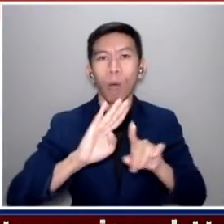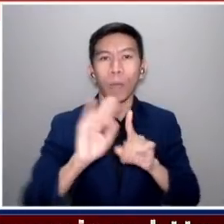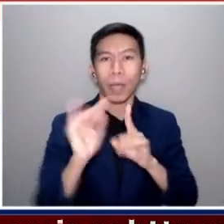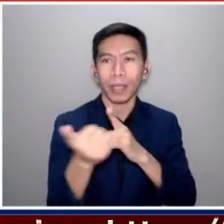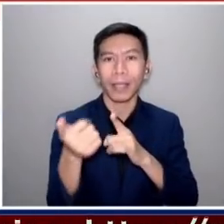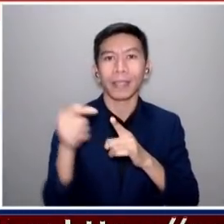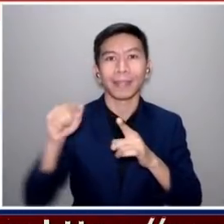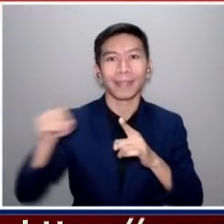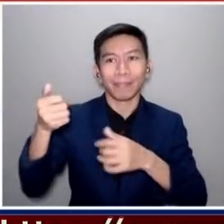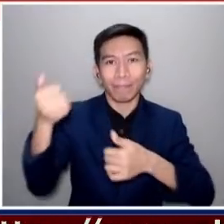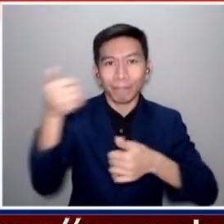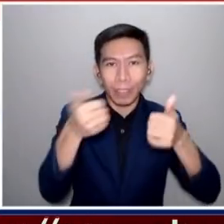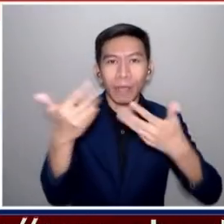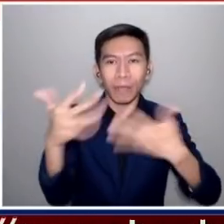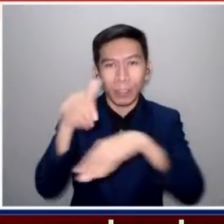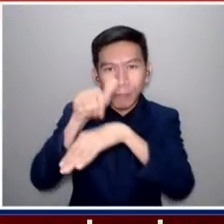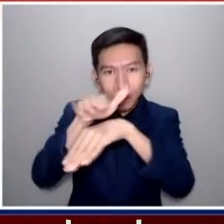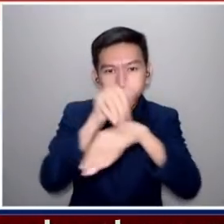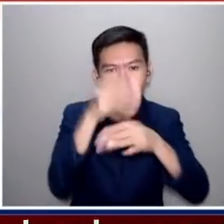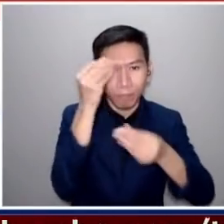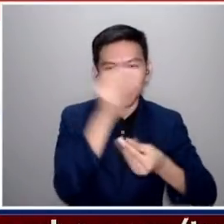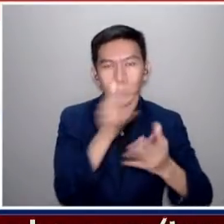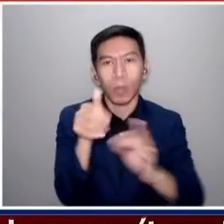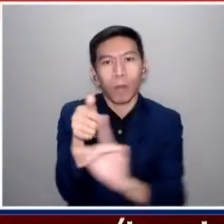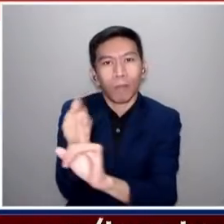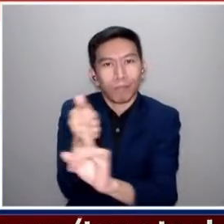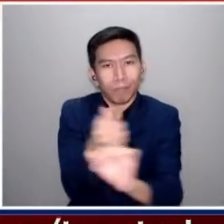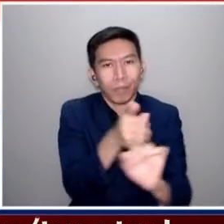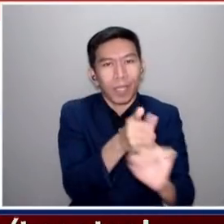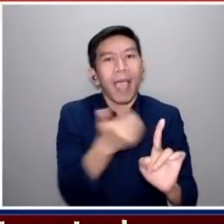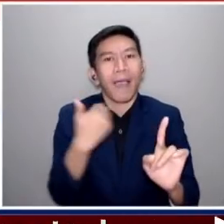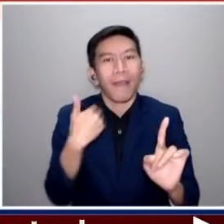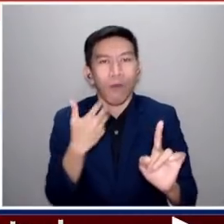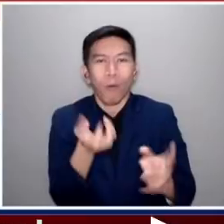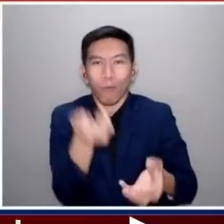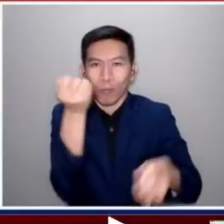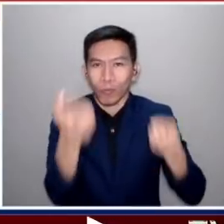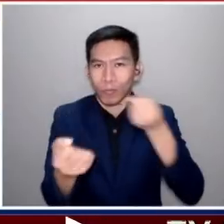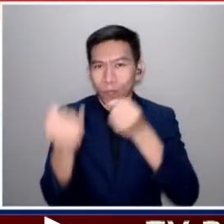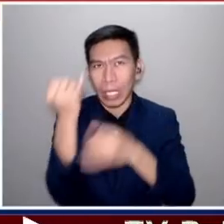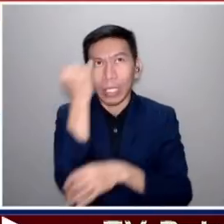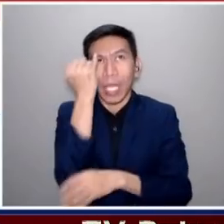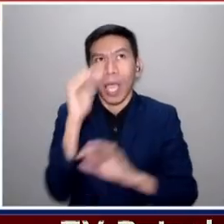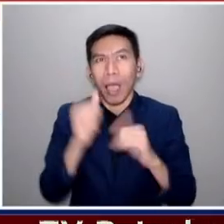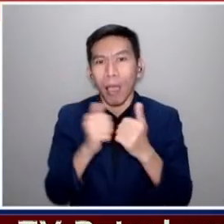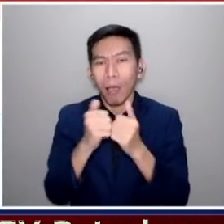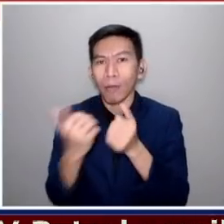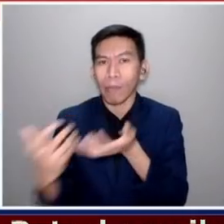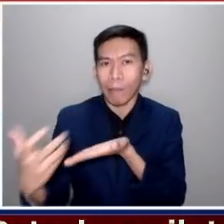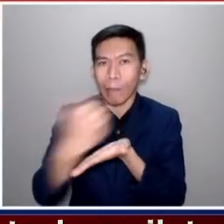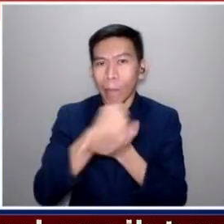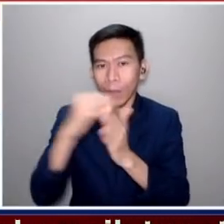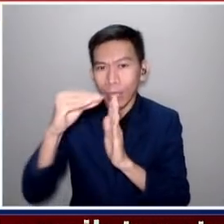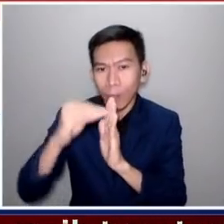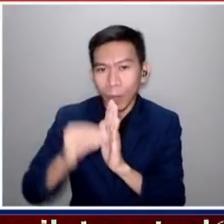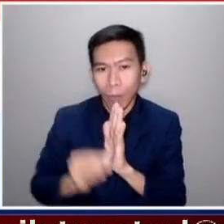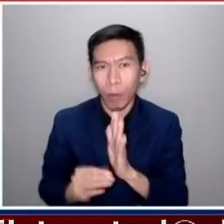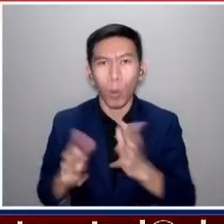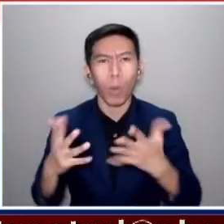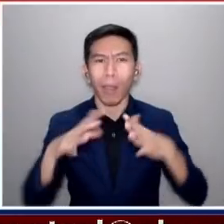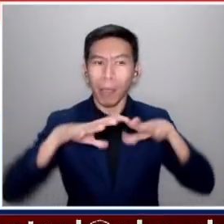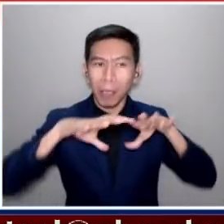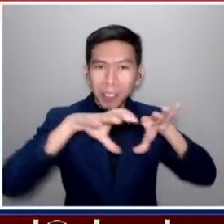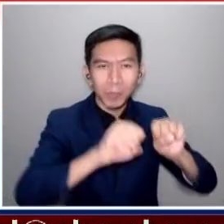kanya-kanyang strategy on how to do it. Hindi po gagawin na magpa-aresto. The mayor will really look into that po. Ibababa ito